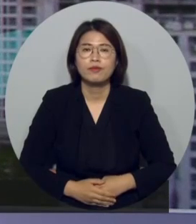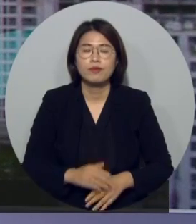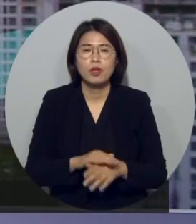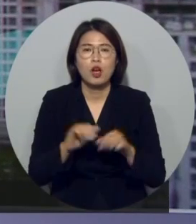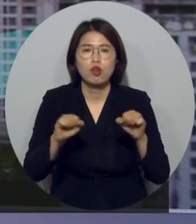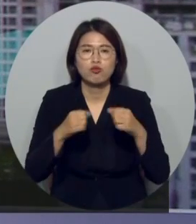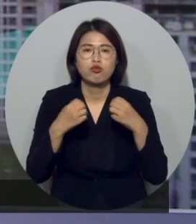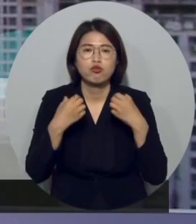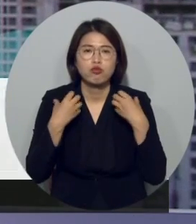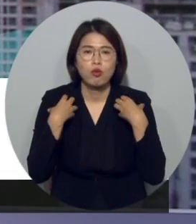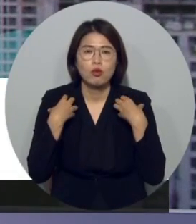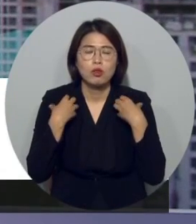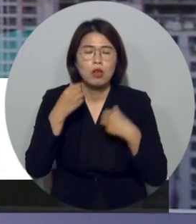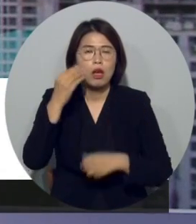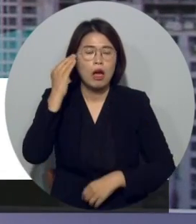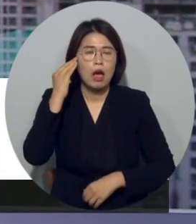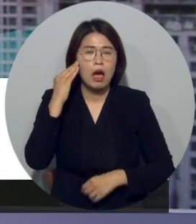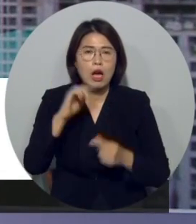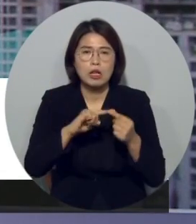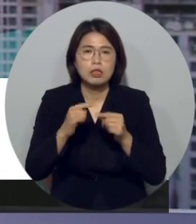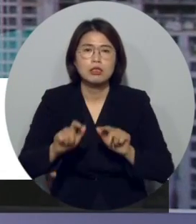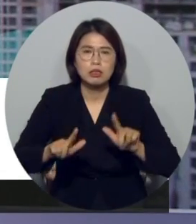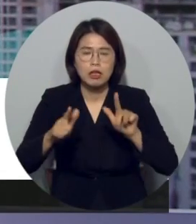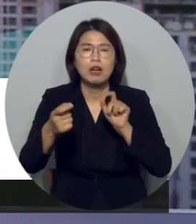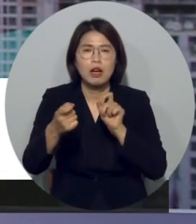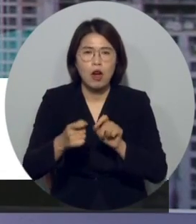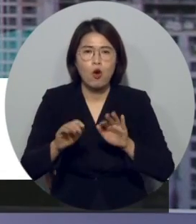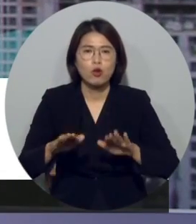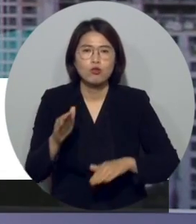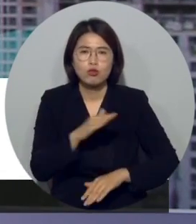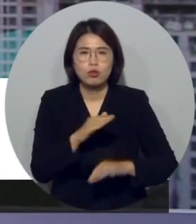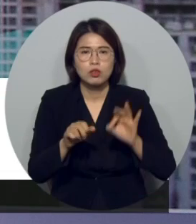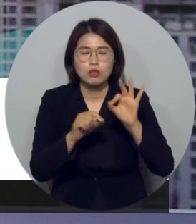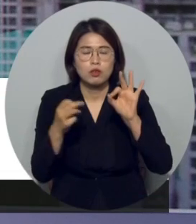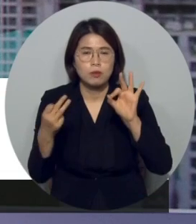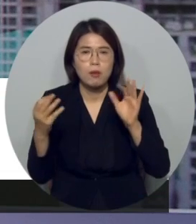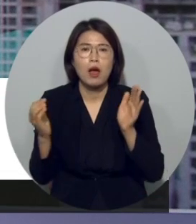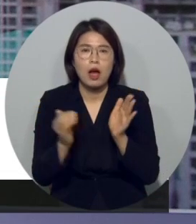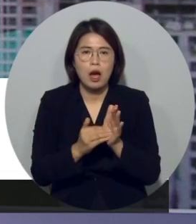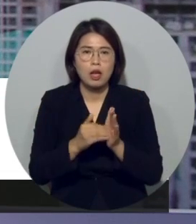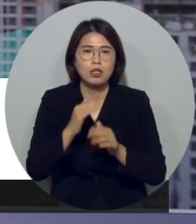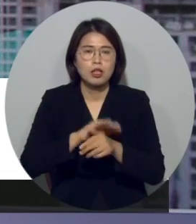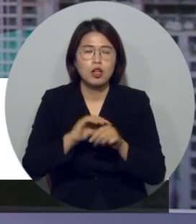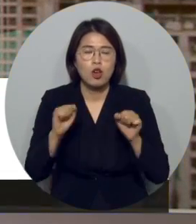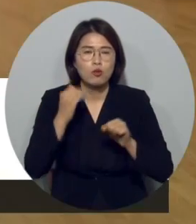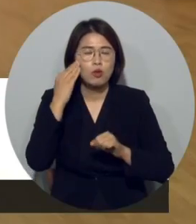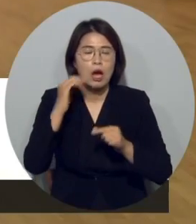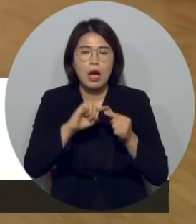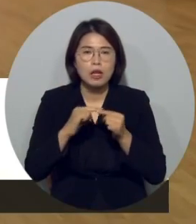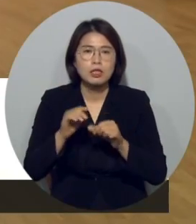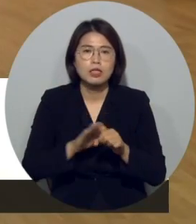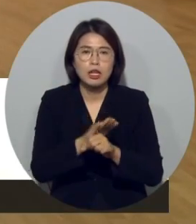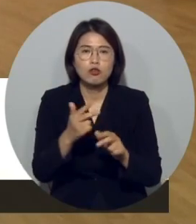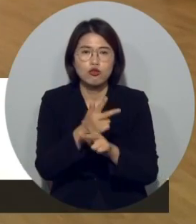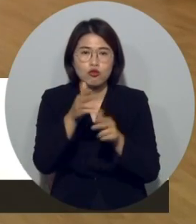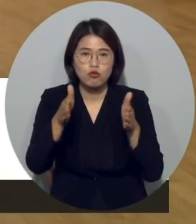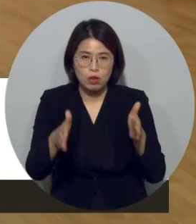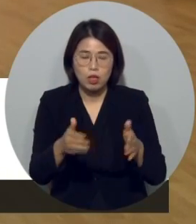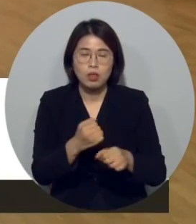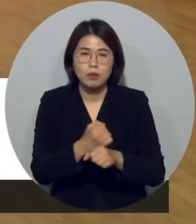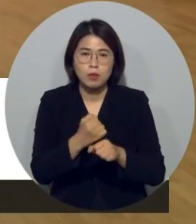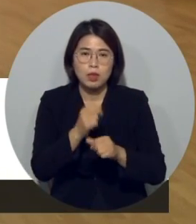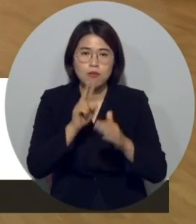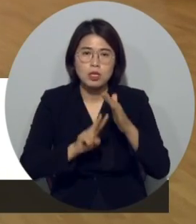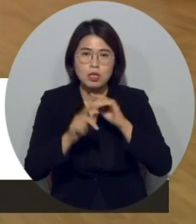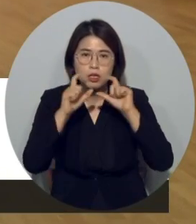경상북도가 한글날을 앞두고 오늘부터 13일까지 경북 한글사랑 주간 을 운영합니다 한글 비전선포식